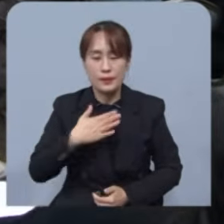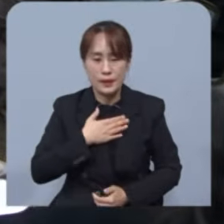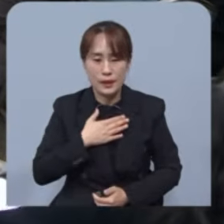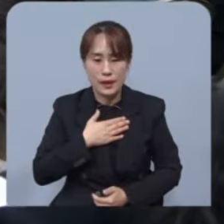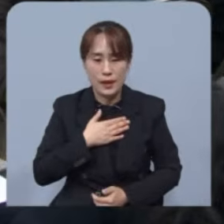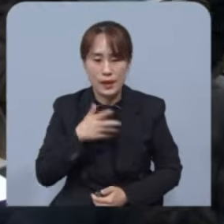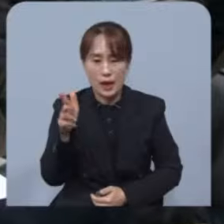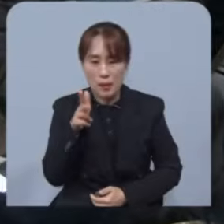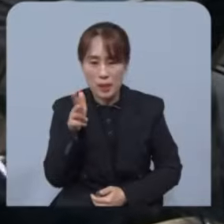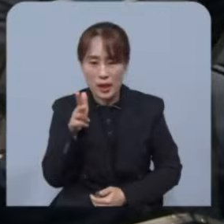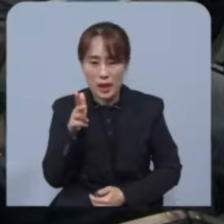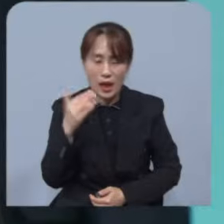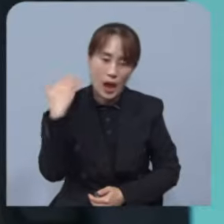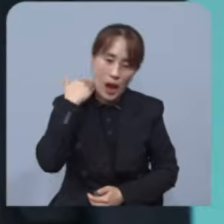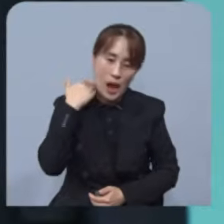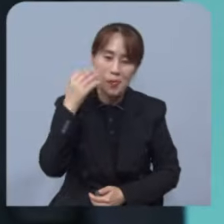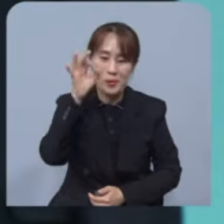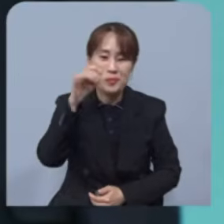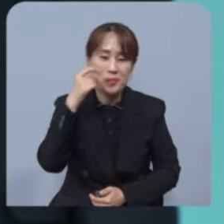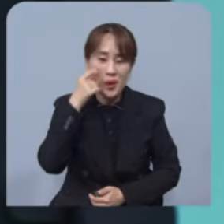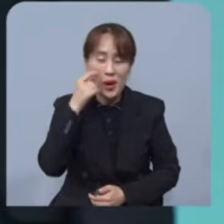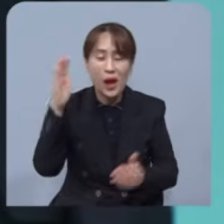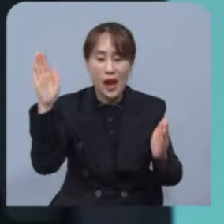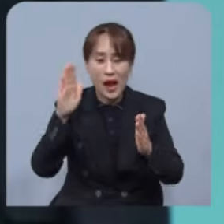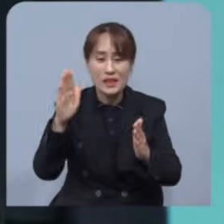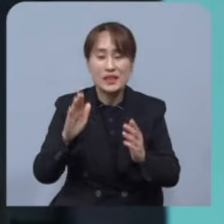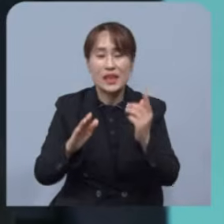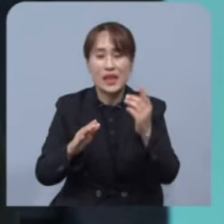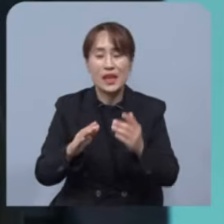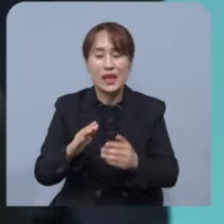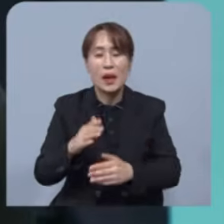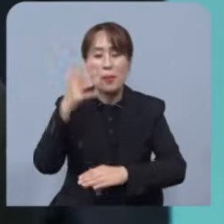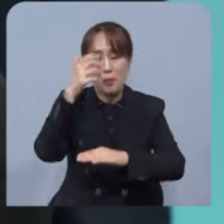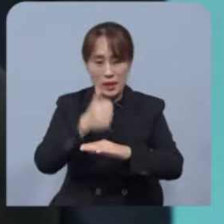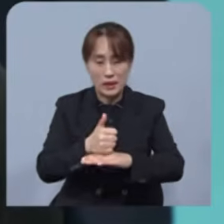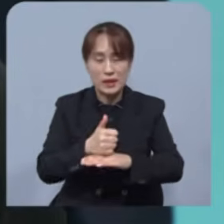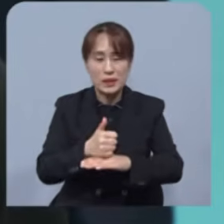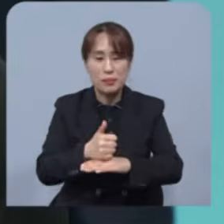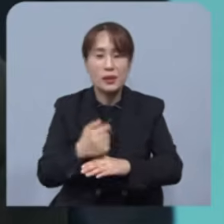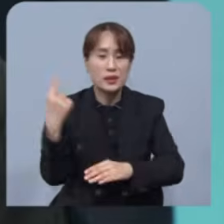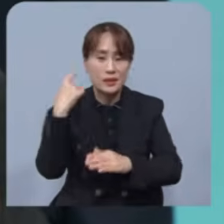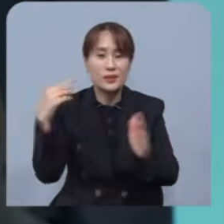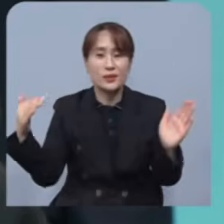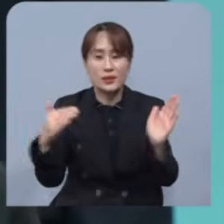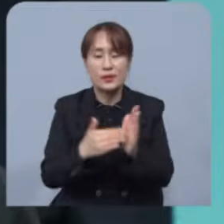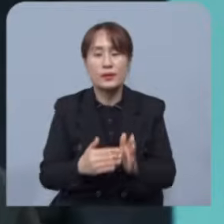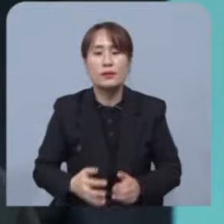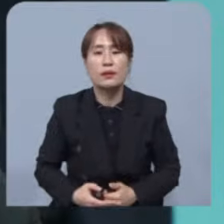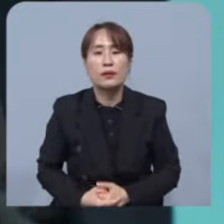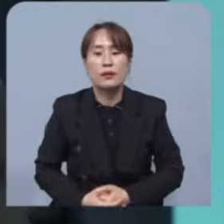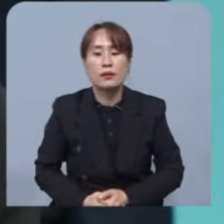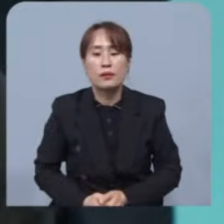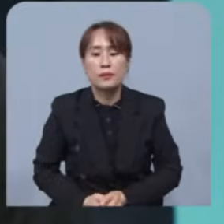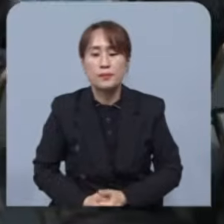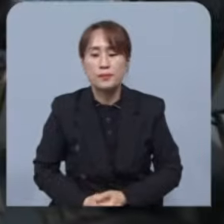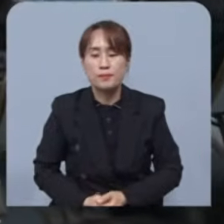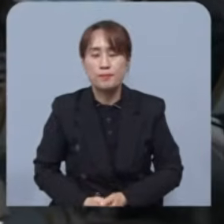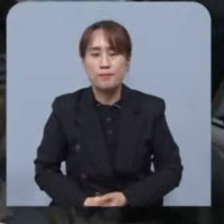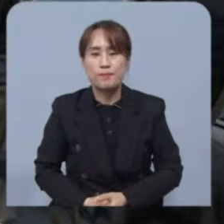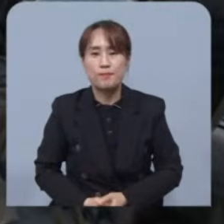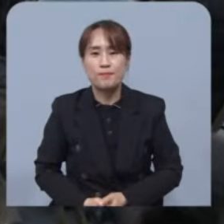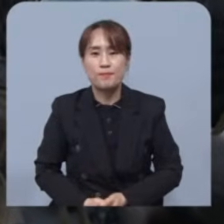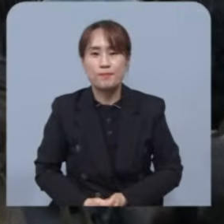제가 카메라에 가려서 못 봤습니다. 그럼 우리 학생분 말씀 마지막으로 듣고 마무리하도록 하겠습니다.